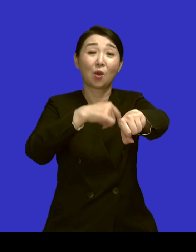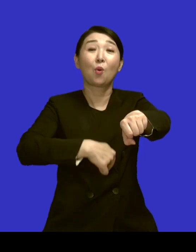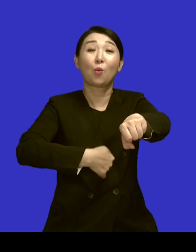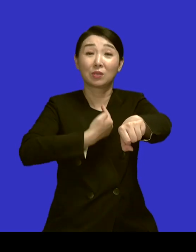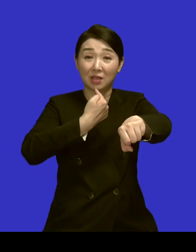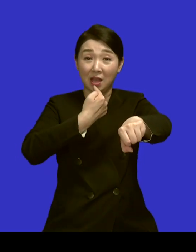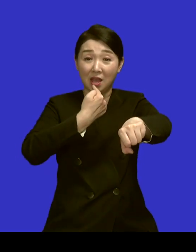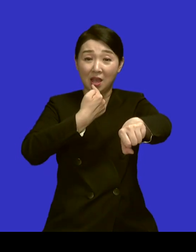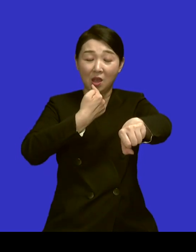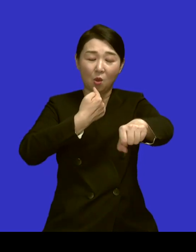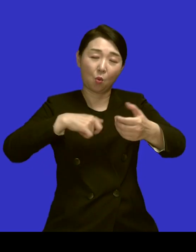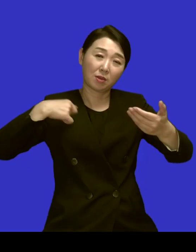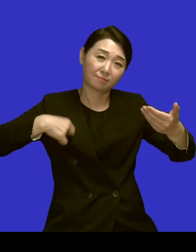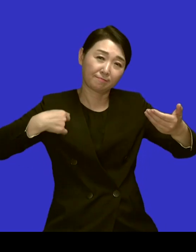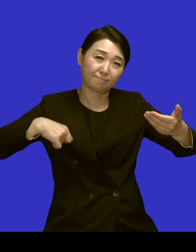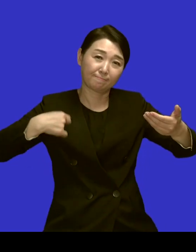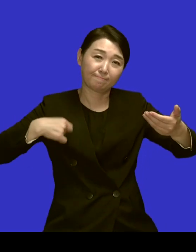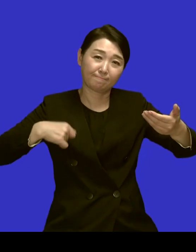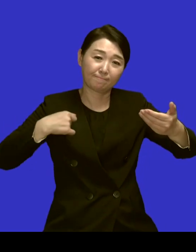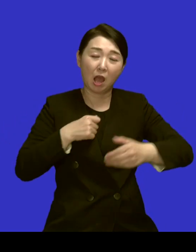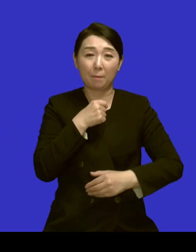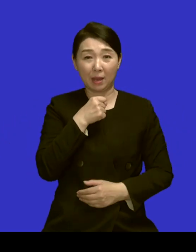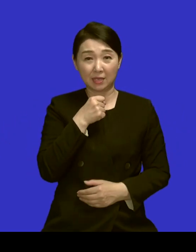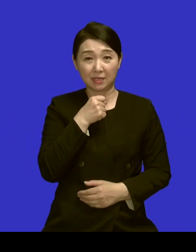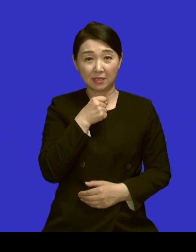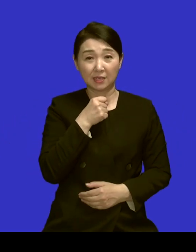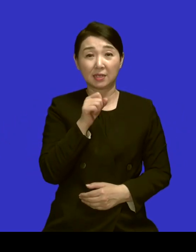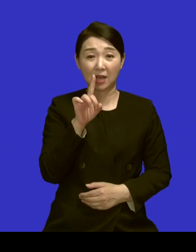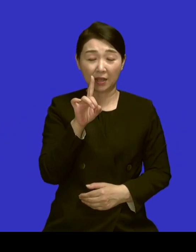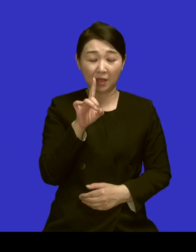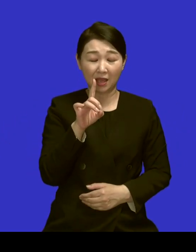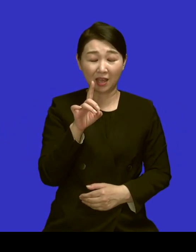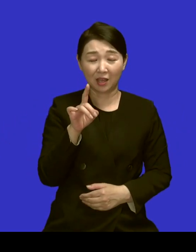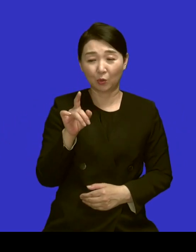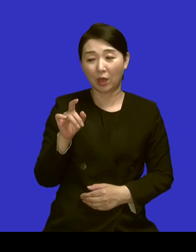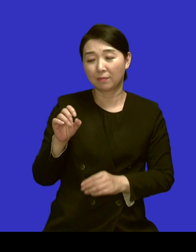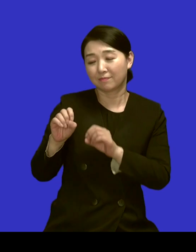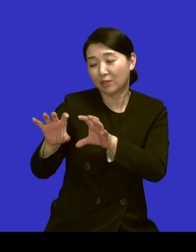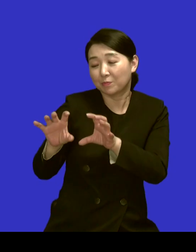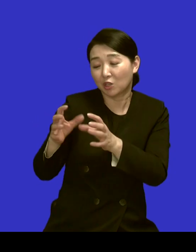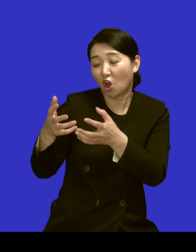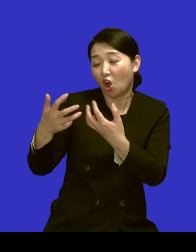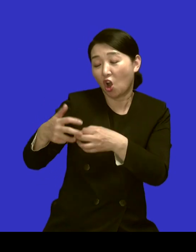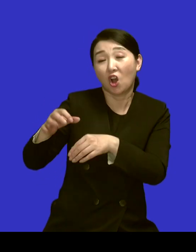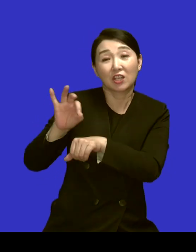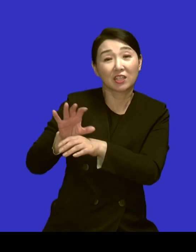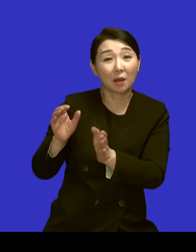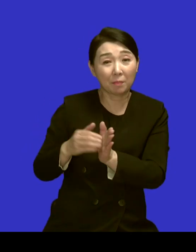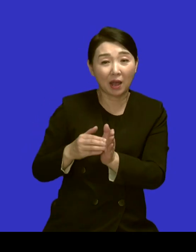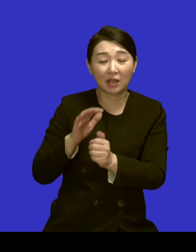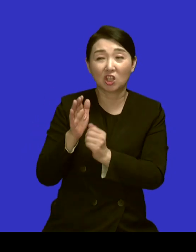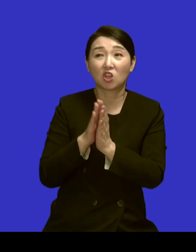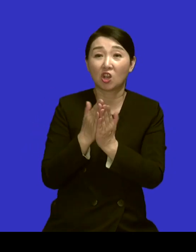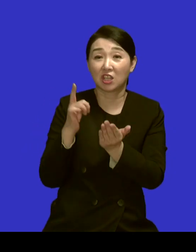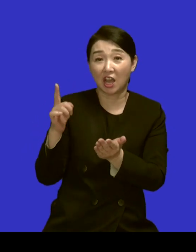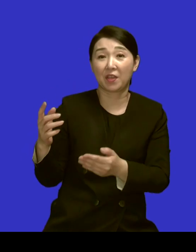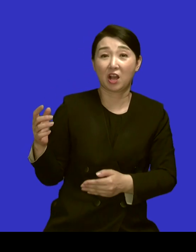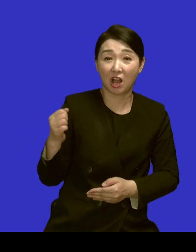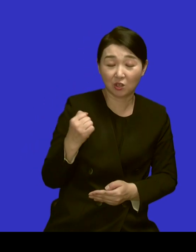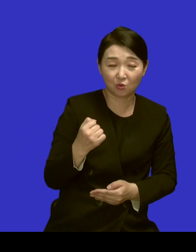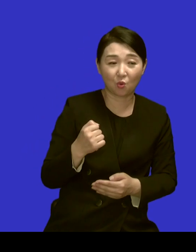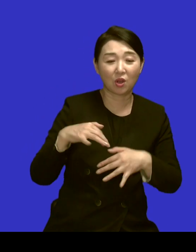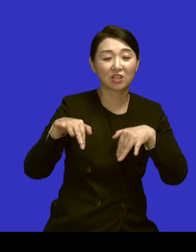혼자 통기타 하나 하고 마이크 하나 하고 버스킹 스피커 하나 사서 성경책 하나 들고